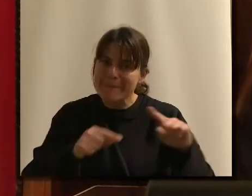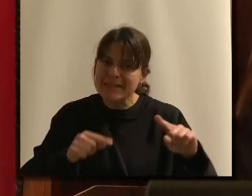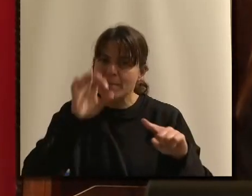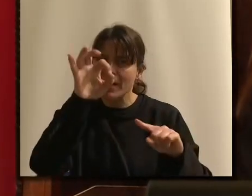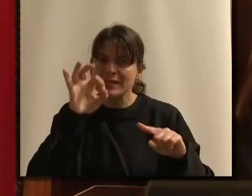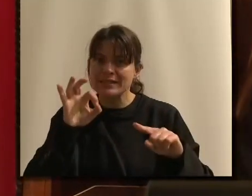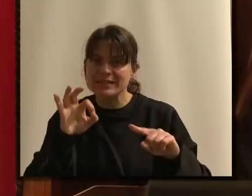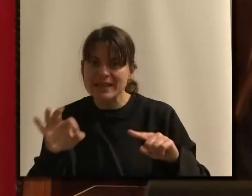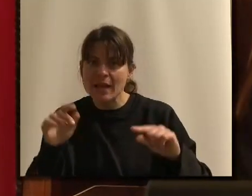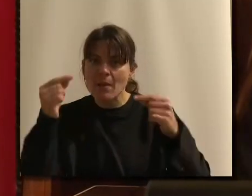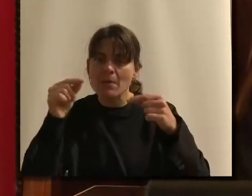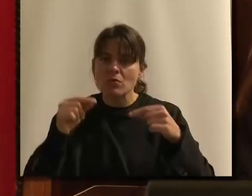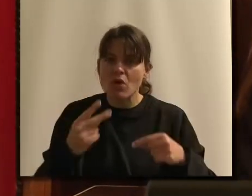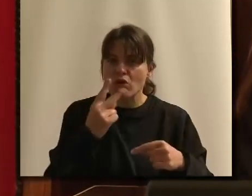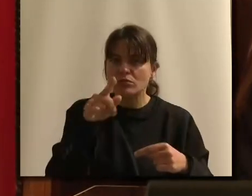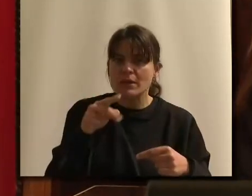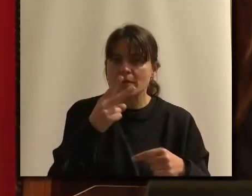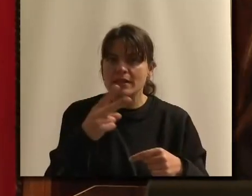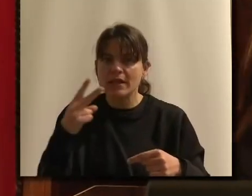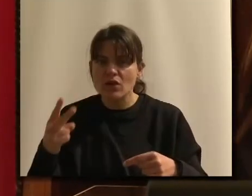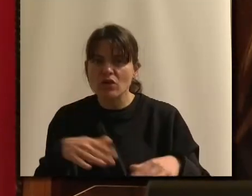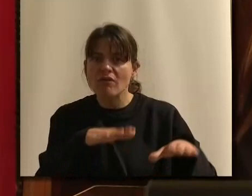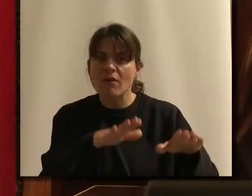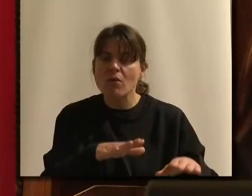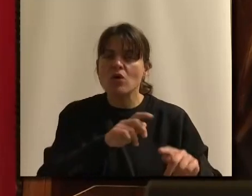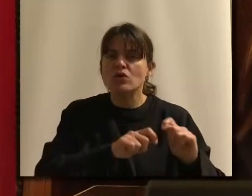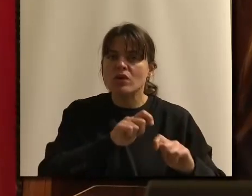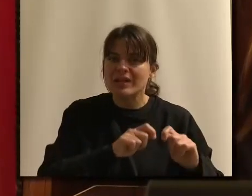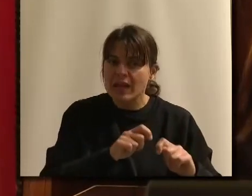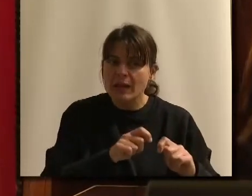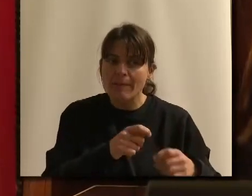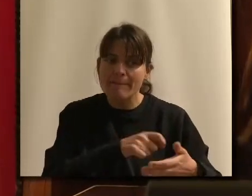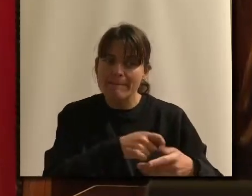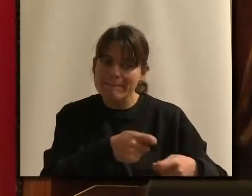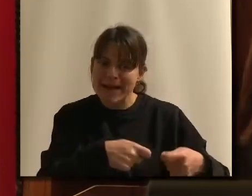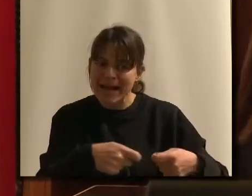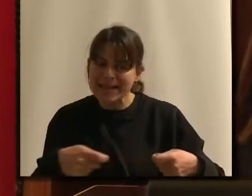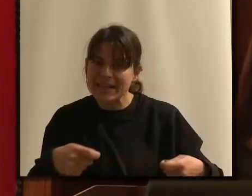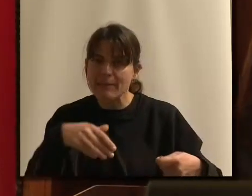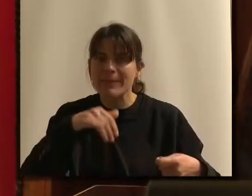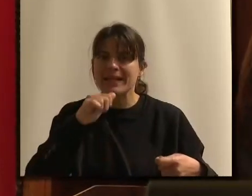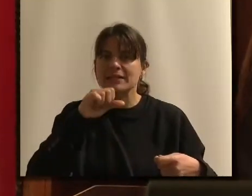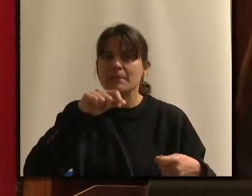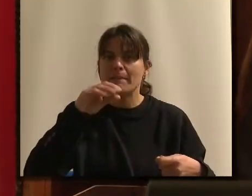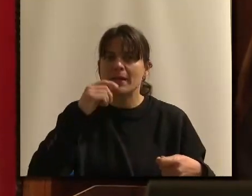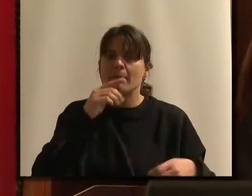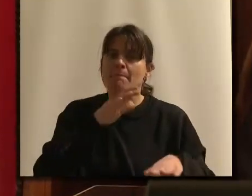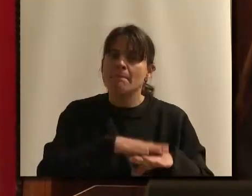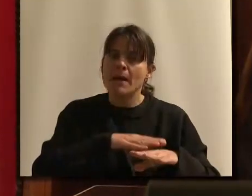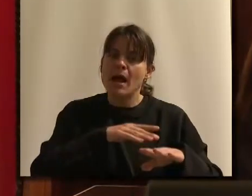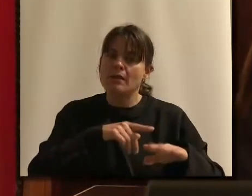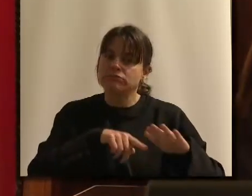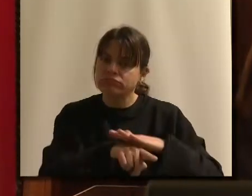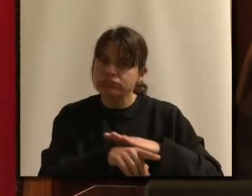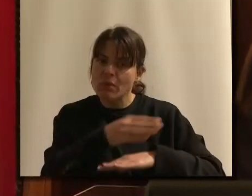l'1,5% a la partida personal per l'any 2022 a favor de la Societat Mercantil d'Economia Mixta Minsvic per la gestió dels serveis de conservació i manteniment